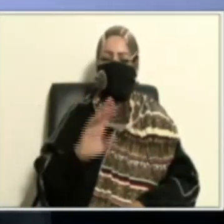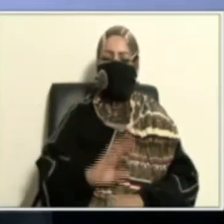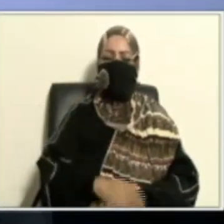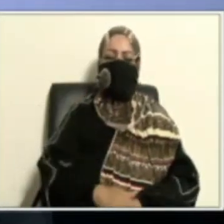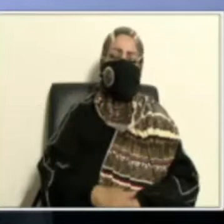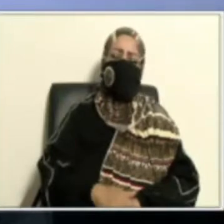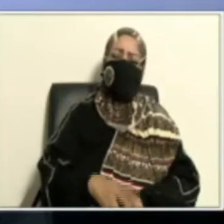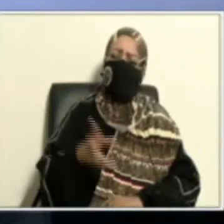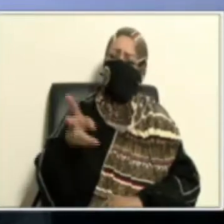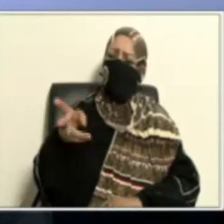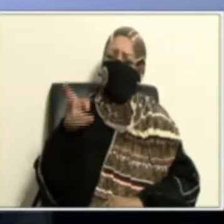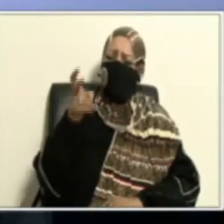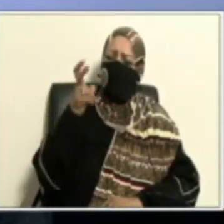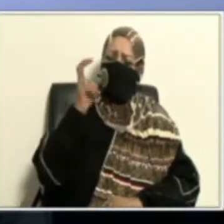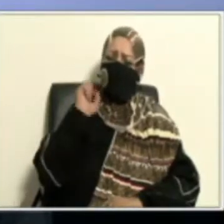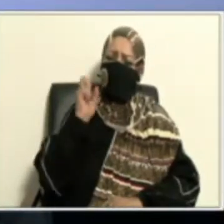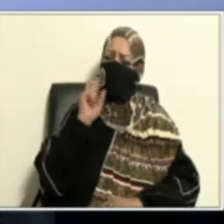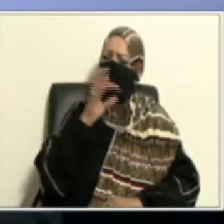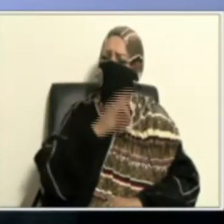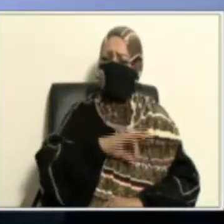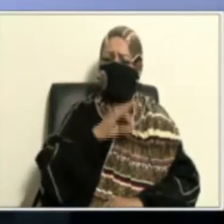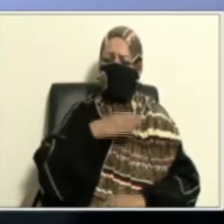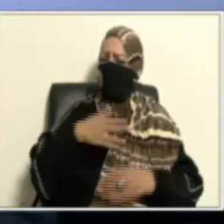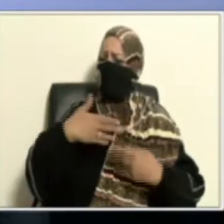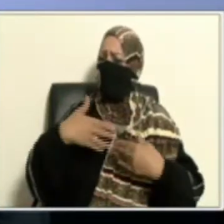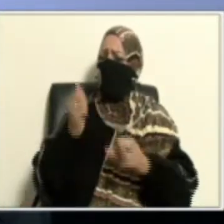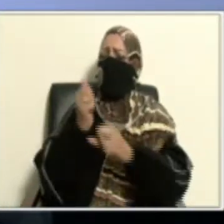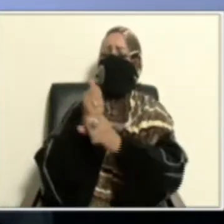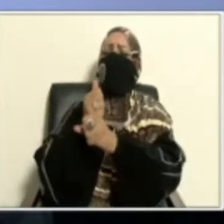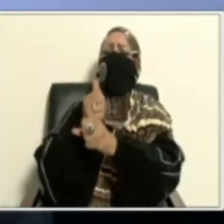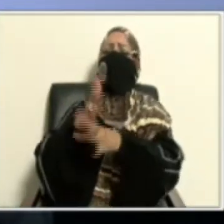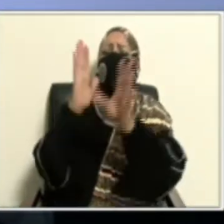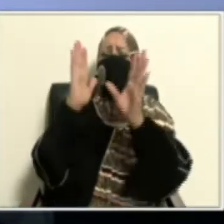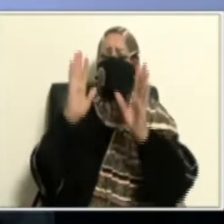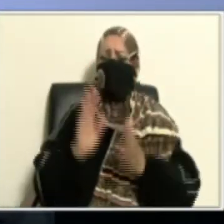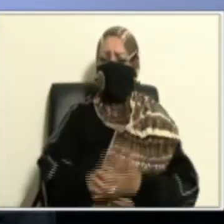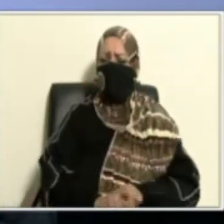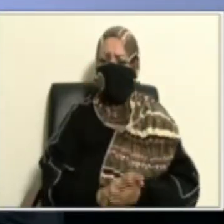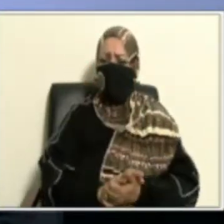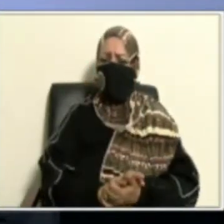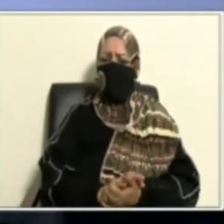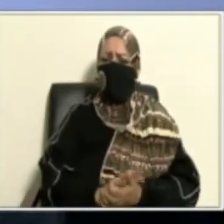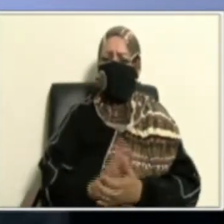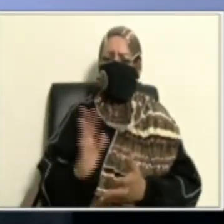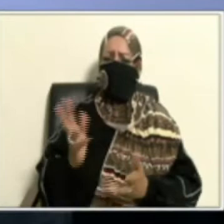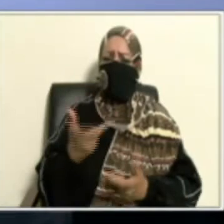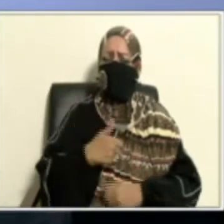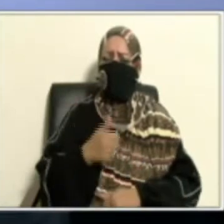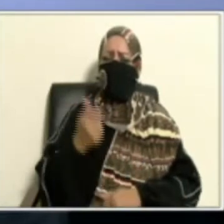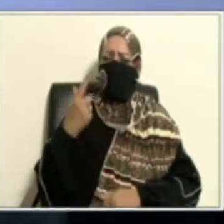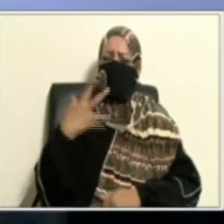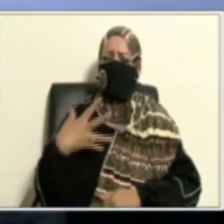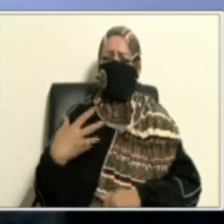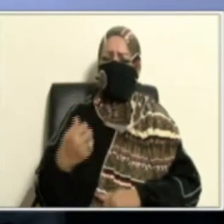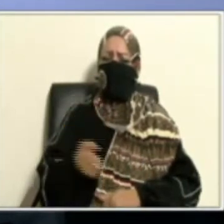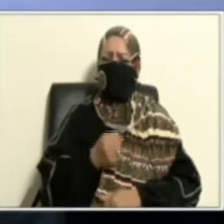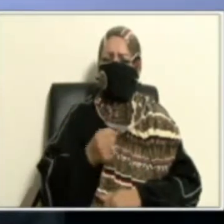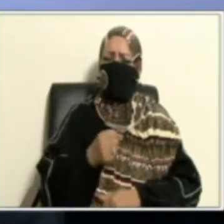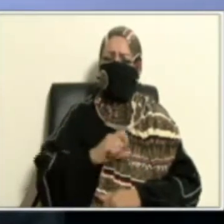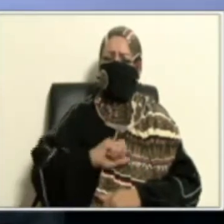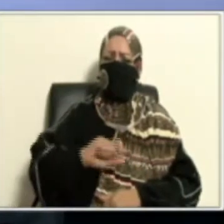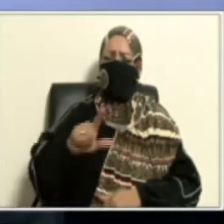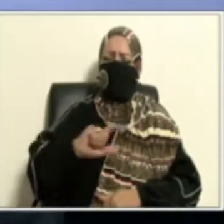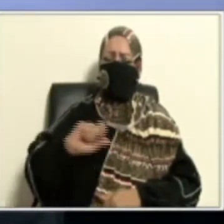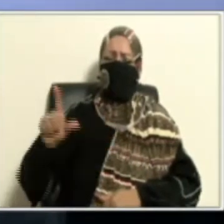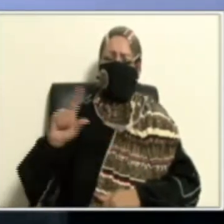الاسترسال، هذا لا يجوز الغبن فيه بما زاد عن الثلث. يعني إني جات لشخص قلت له والله بنشري منك الجوال